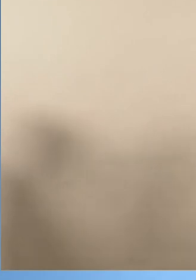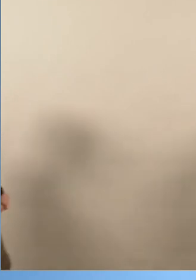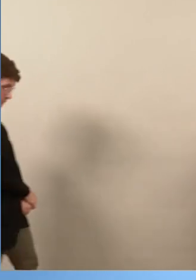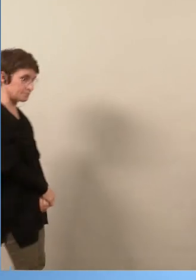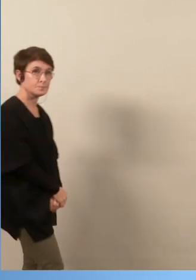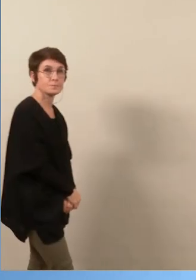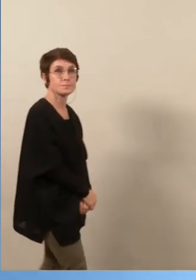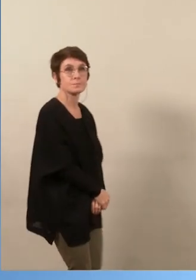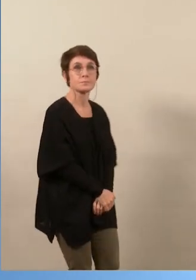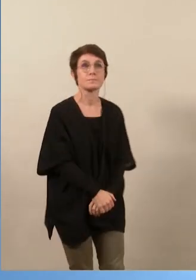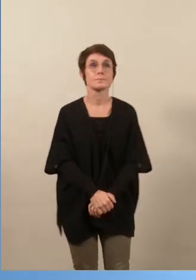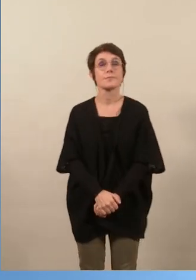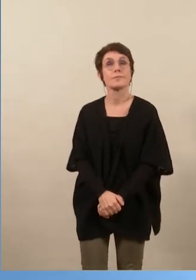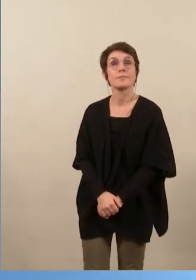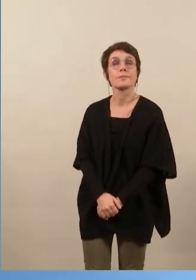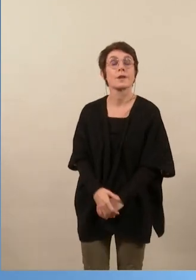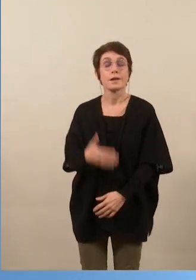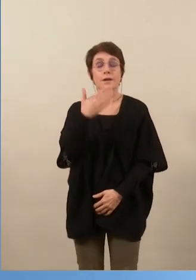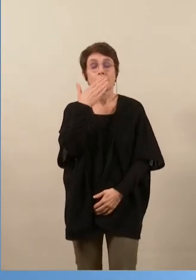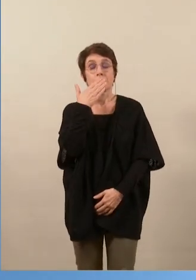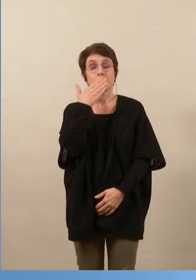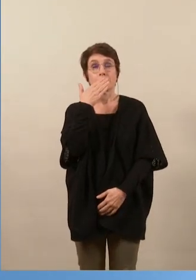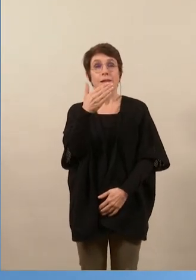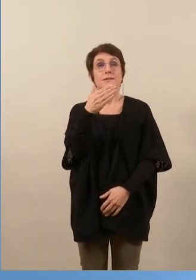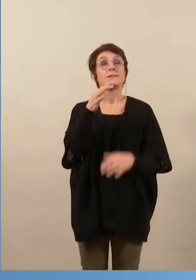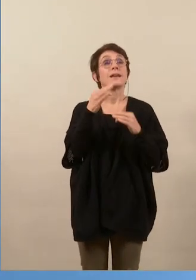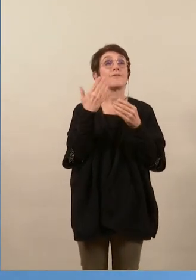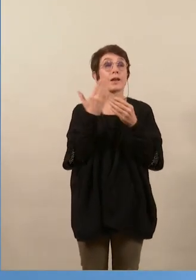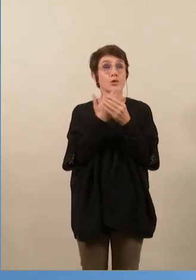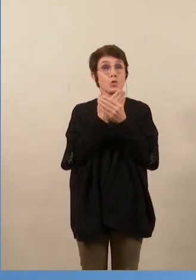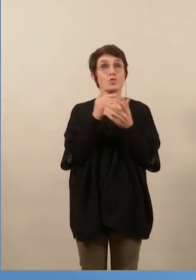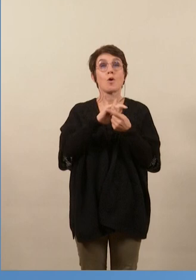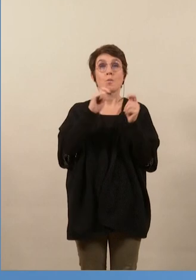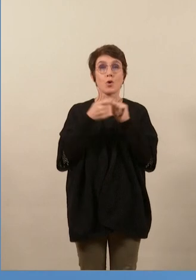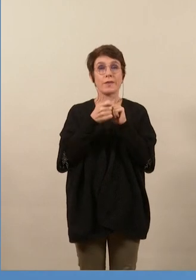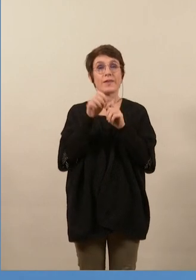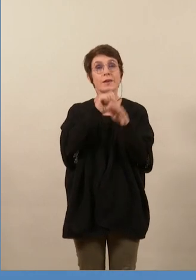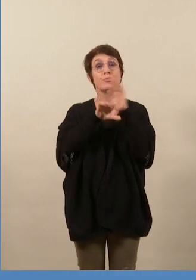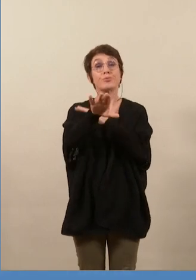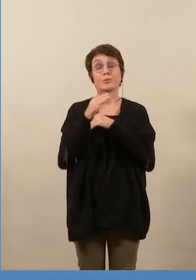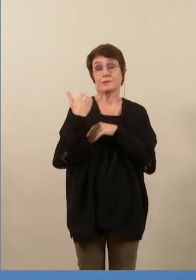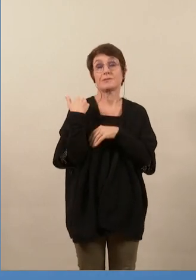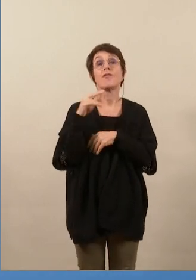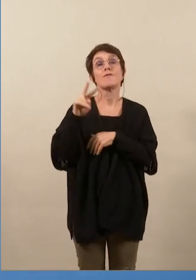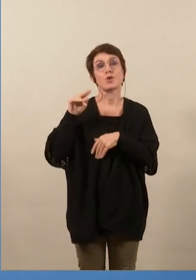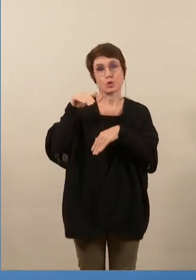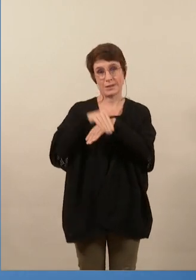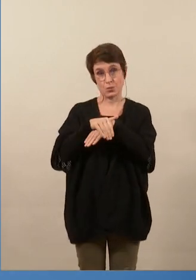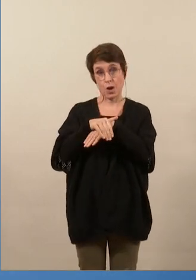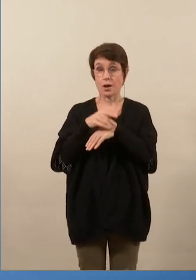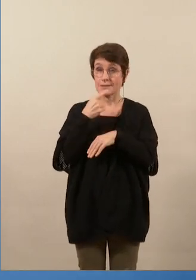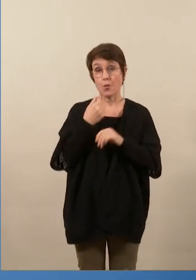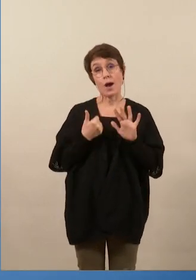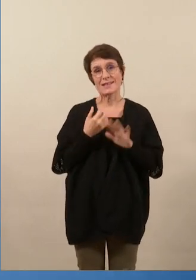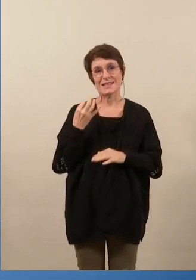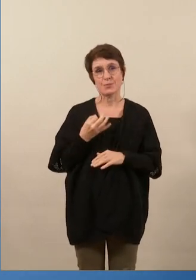un petit point sur le document qui a été la modification du document qui a été transmis vendredi soir pour vous dire que ça concerne 6 % du document